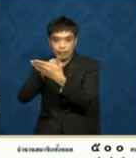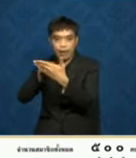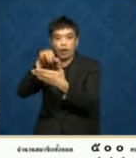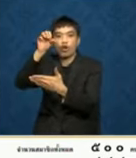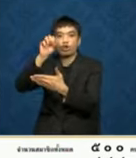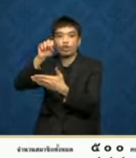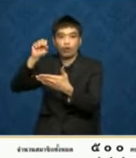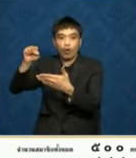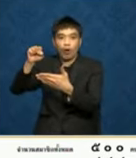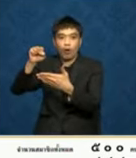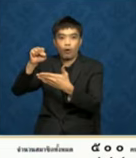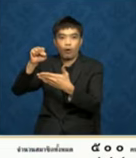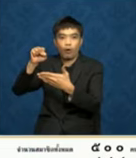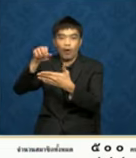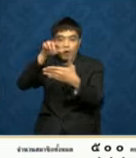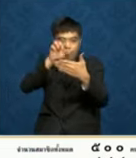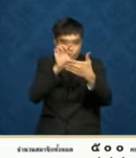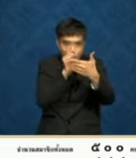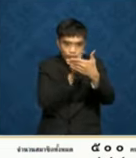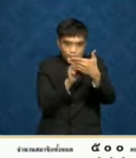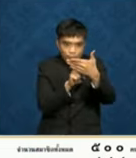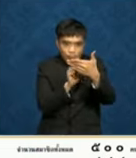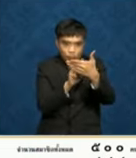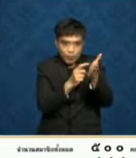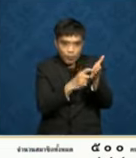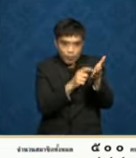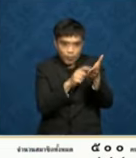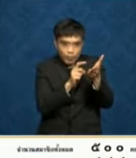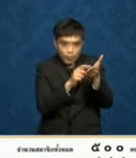สุที่ Appleครับ เปิดตัว Apple Intelligenceนะครั